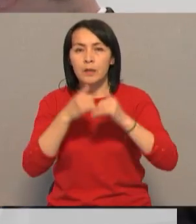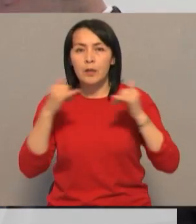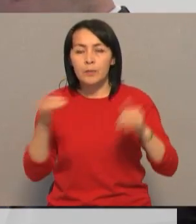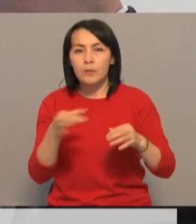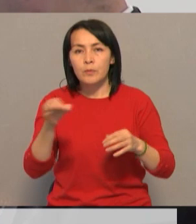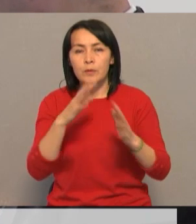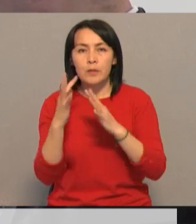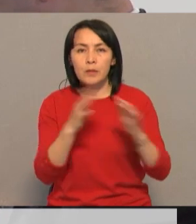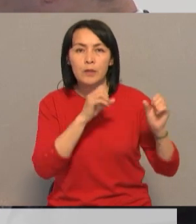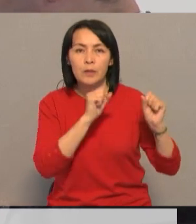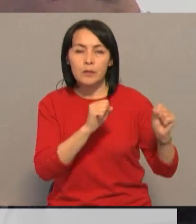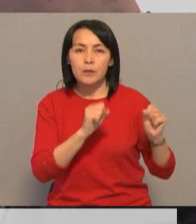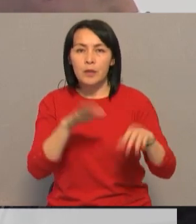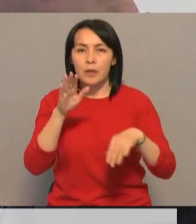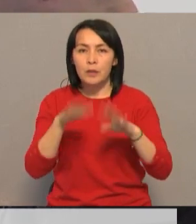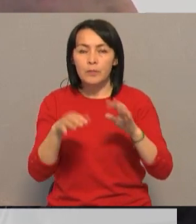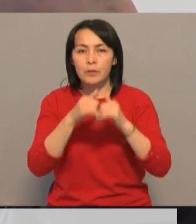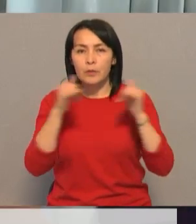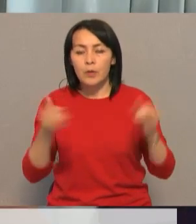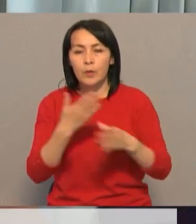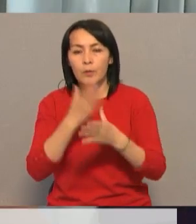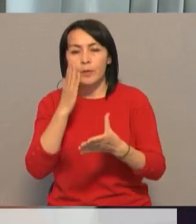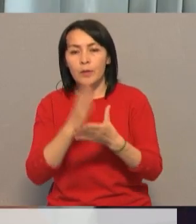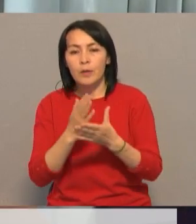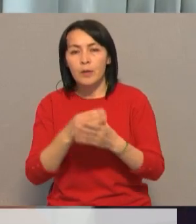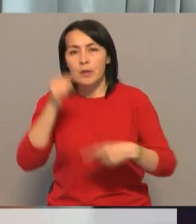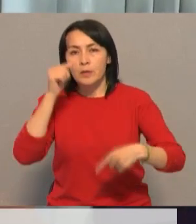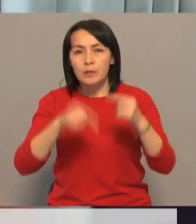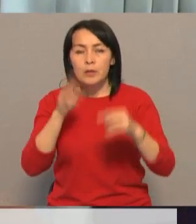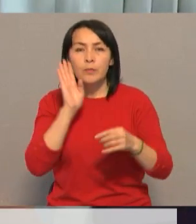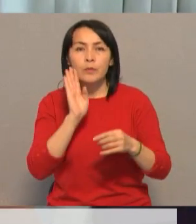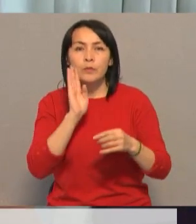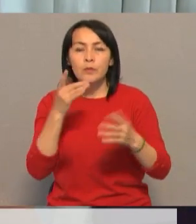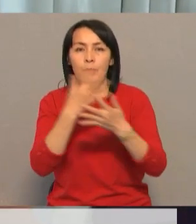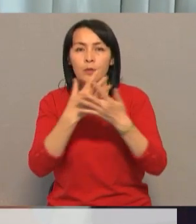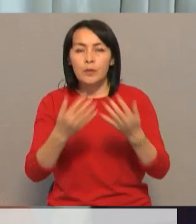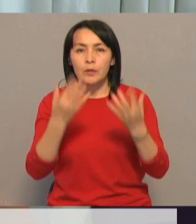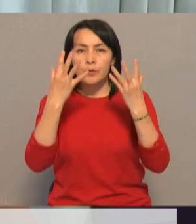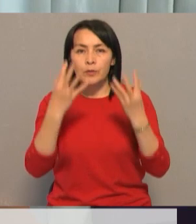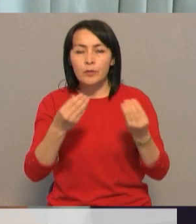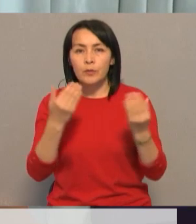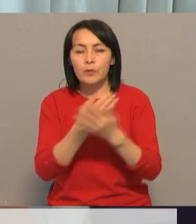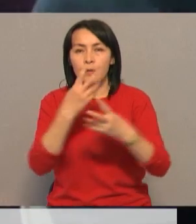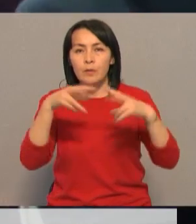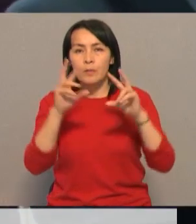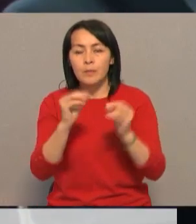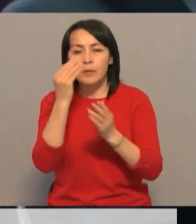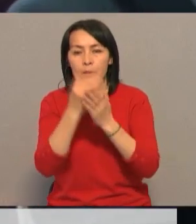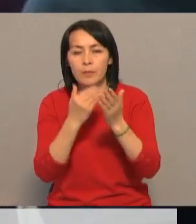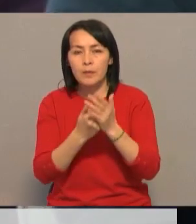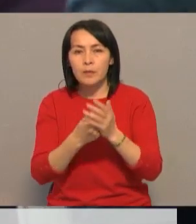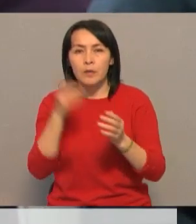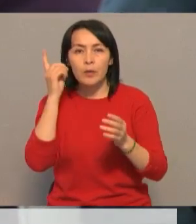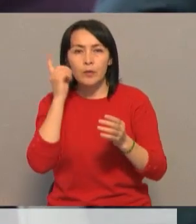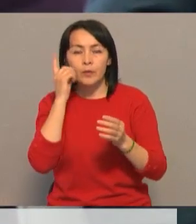өңірдегі экологиялық жағдайдың жақсаруына да септігін тигізіп отыр. Жаңбырлатып суару қондырғыларының заманауи түрлерін мамандар бағдарламасын